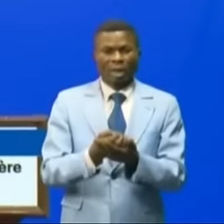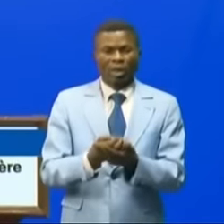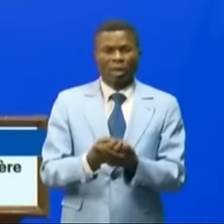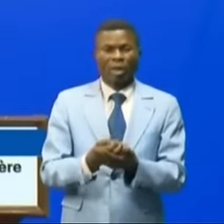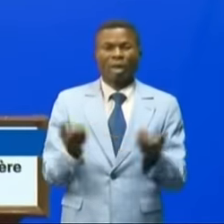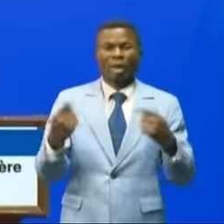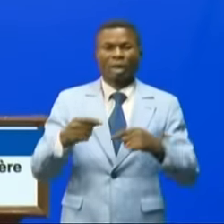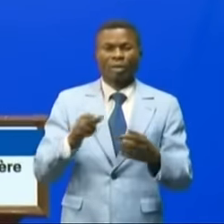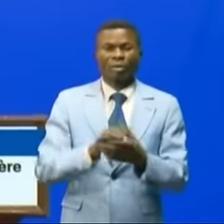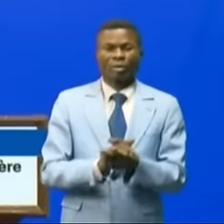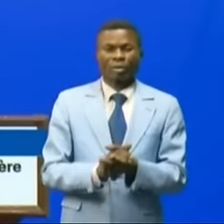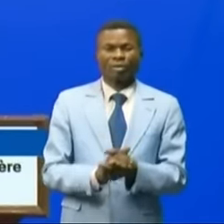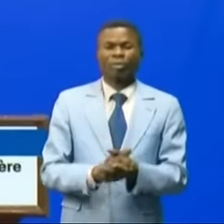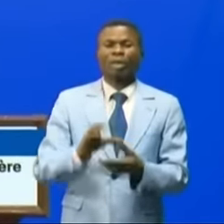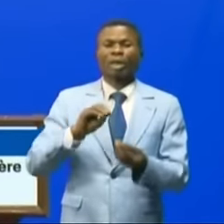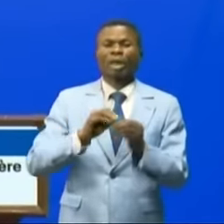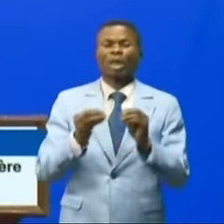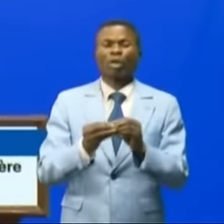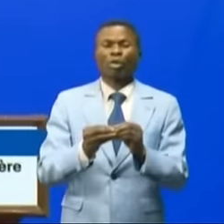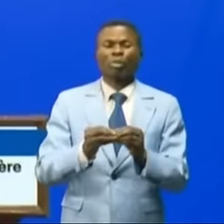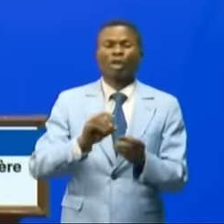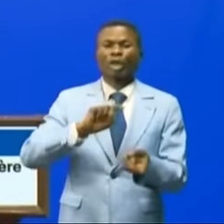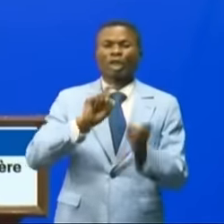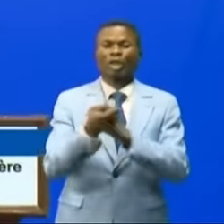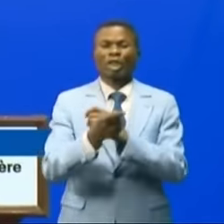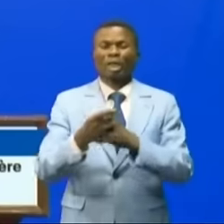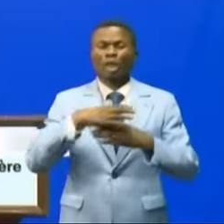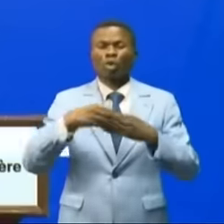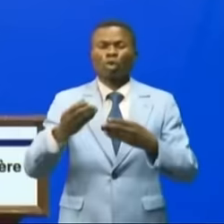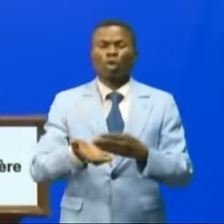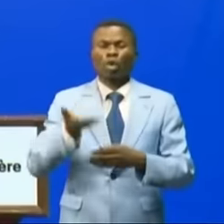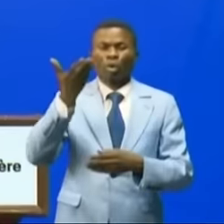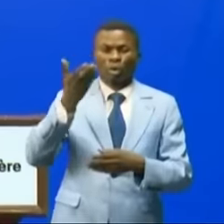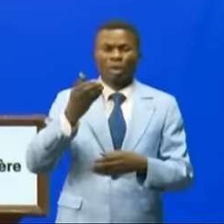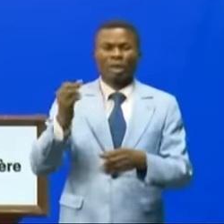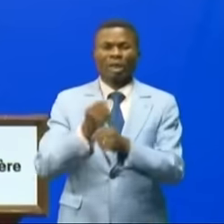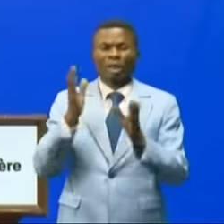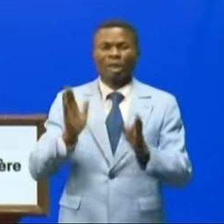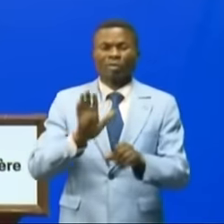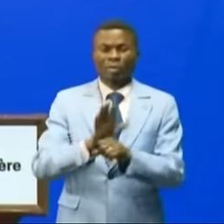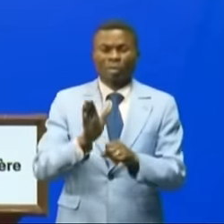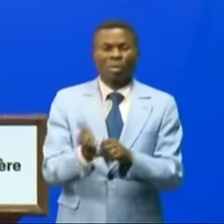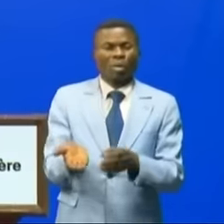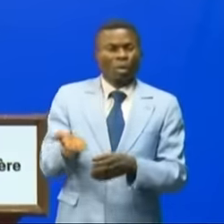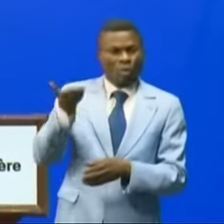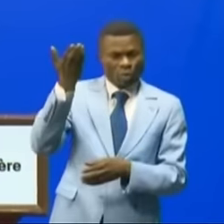lorsque le taux d'échange varie, les différents agents essayent d'ajuster